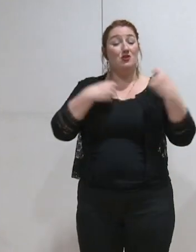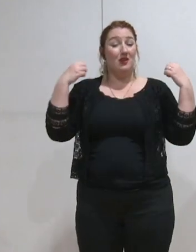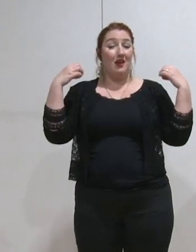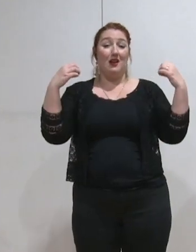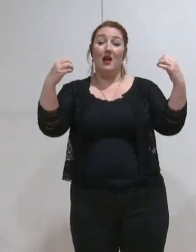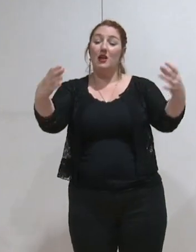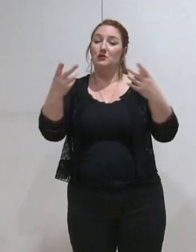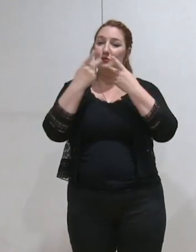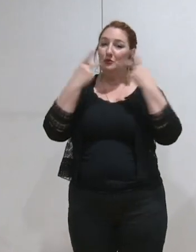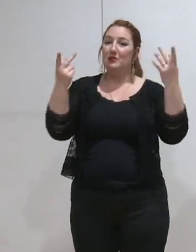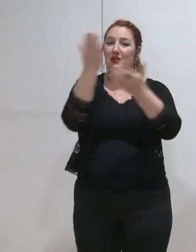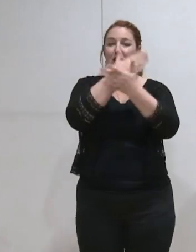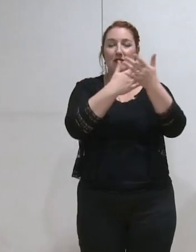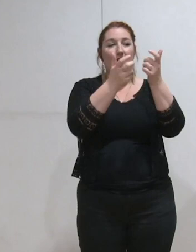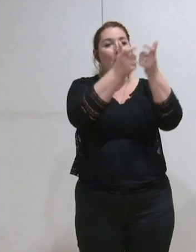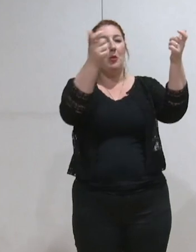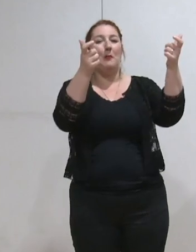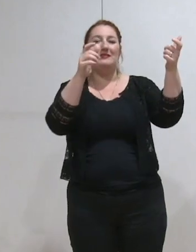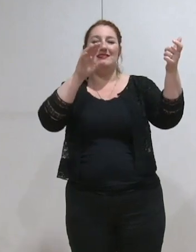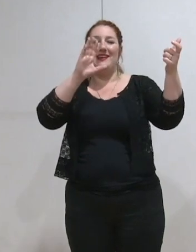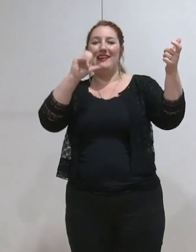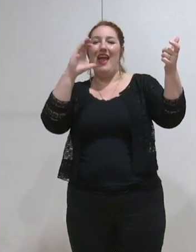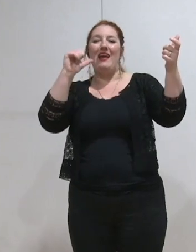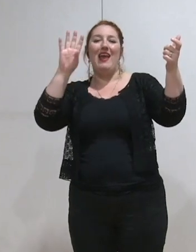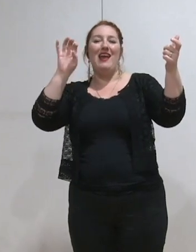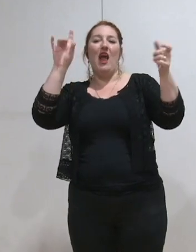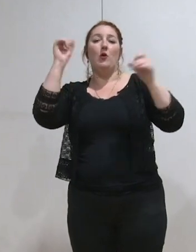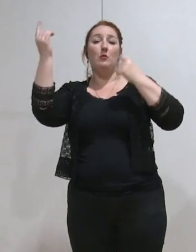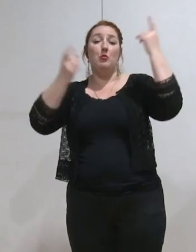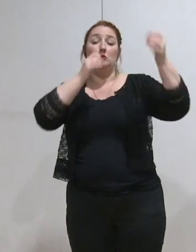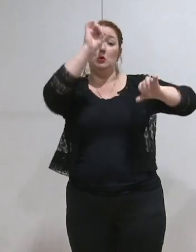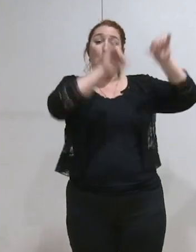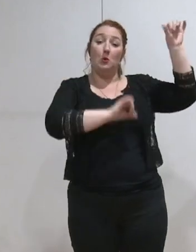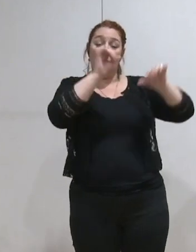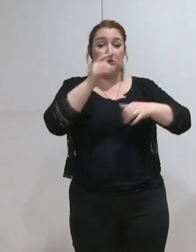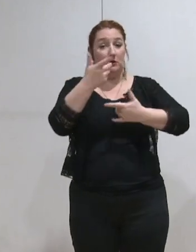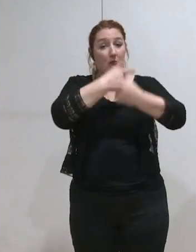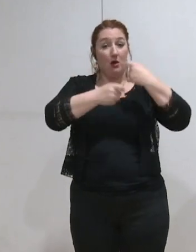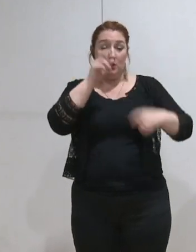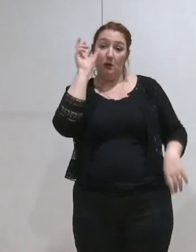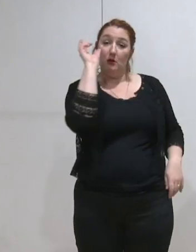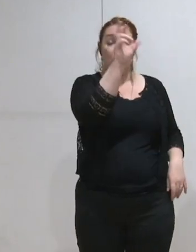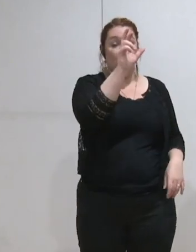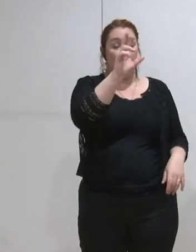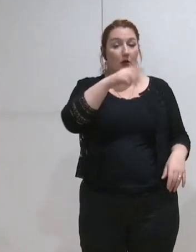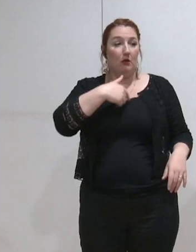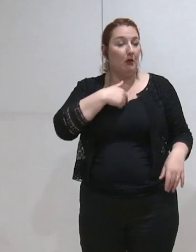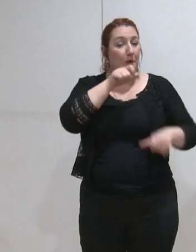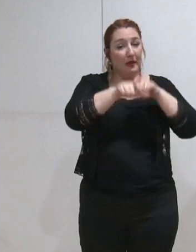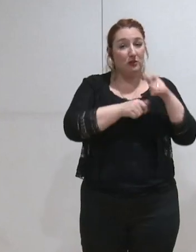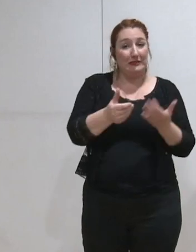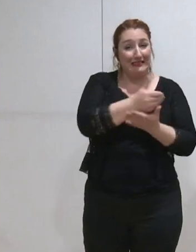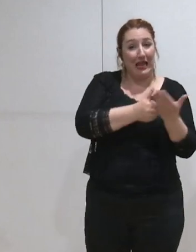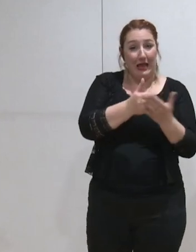Grenoble à une entreprise du CAC 40 qui était en concurrence avec GEG les salariés de GEG ont envi le conseil et ils ont